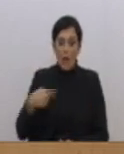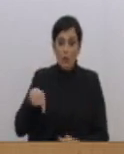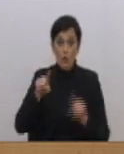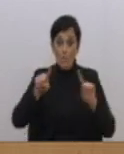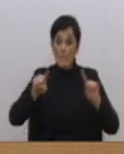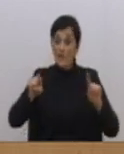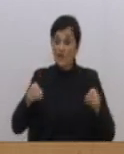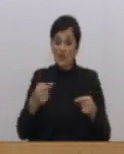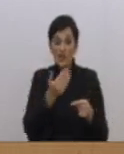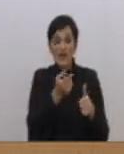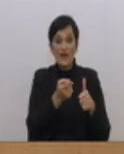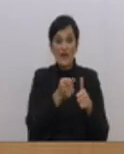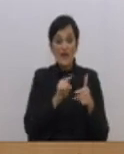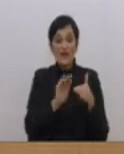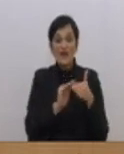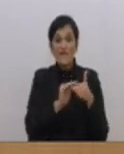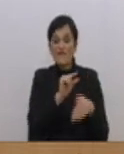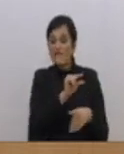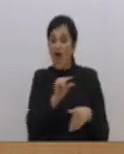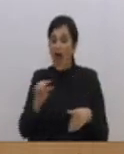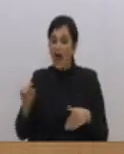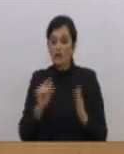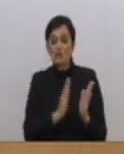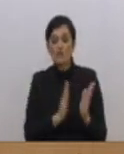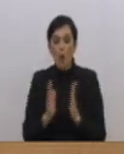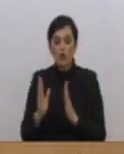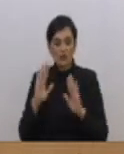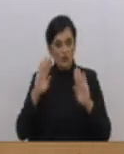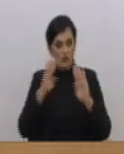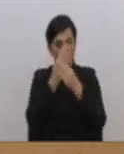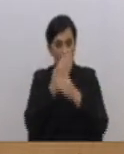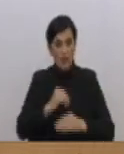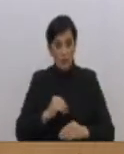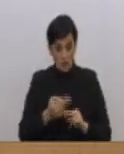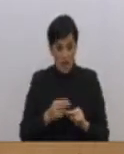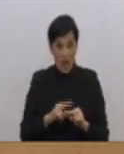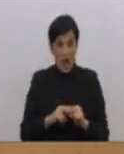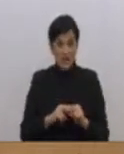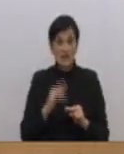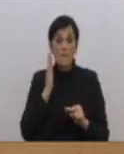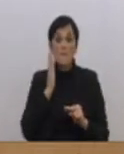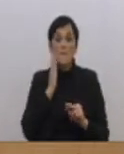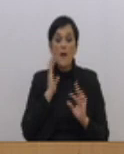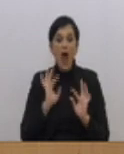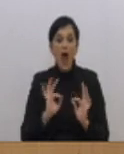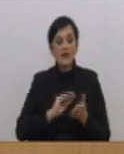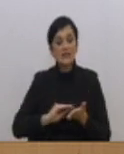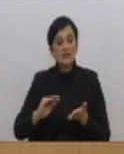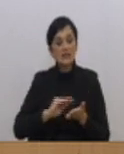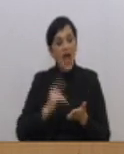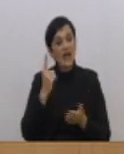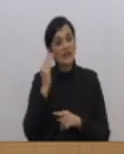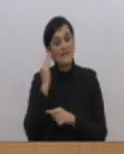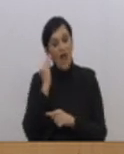თქვენი გვარები მოიქცა მოღალატურად. ეს არის მართლწერის ერთი ვერსია. ან